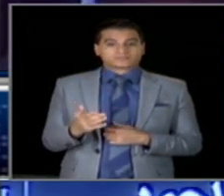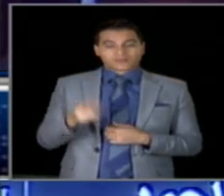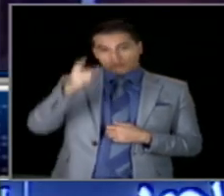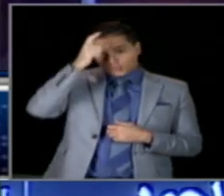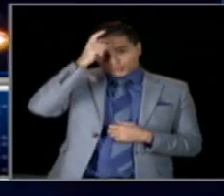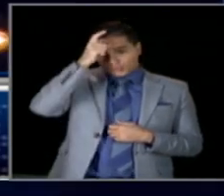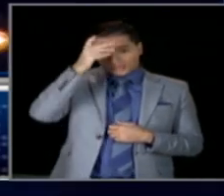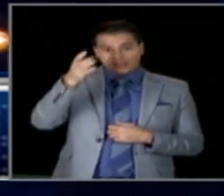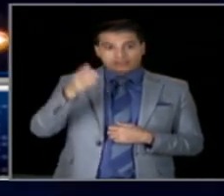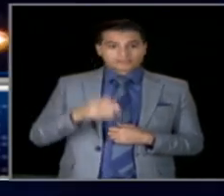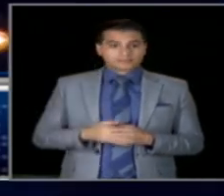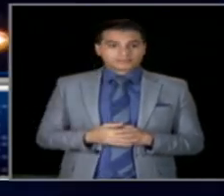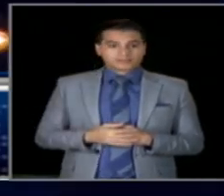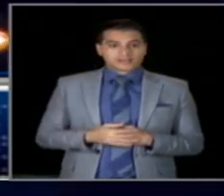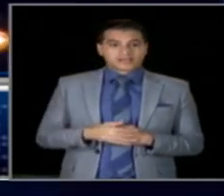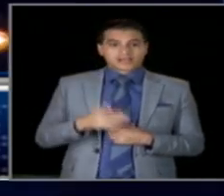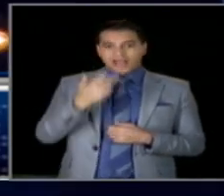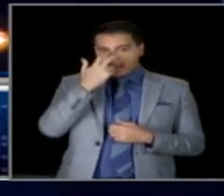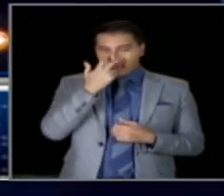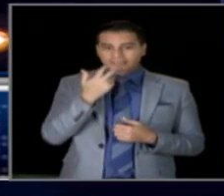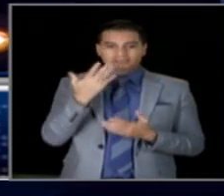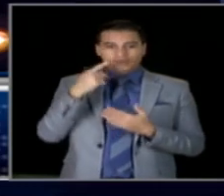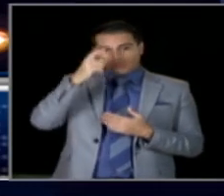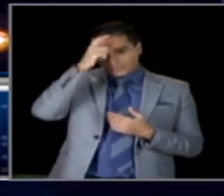تركيا. تركيا كان فيها آية صوفية.